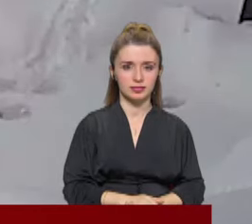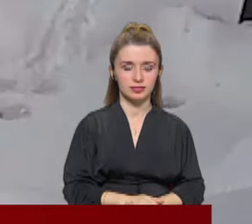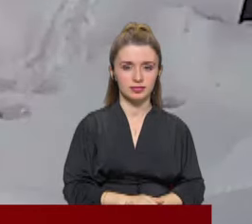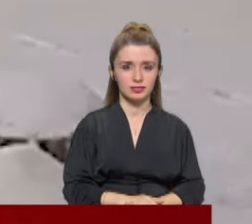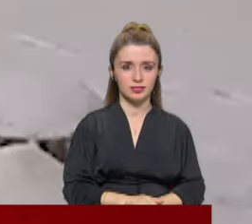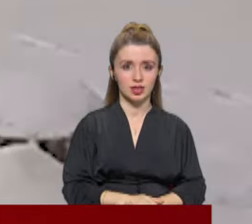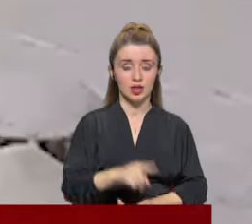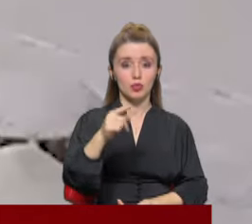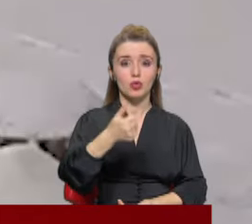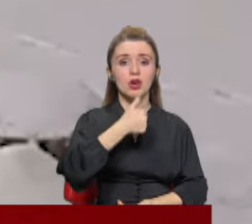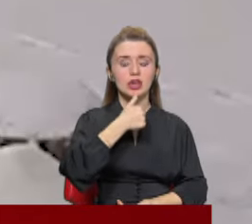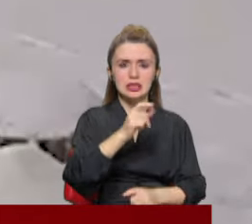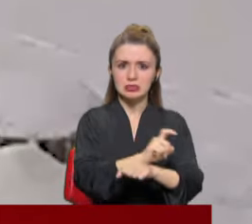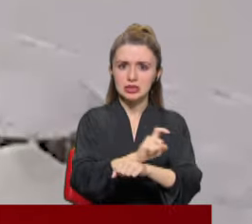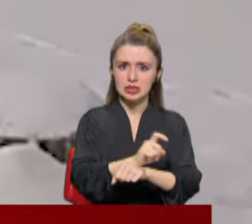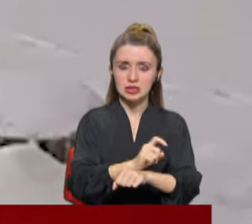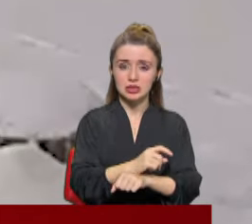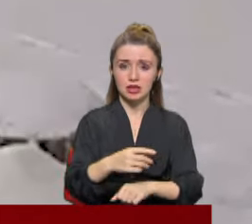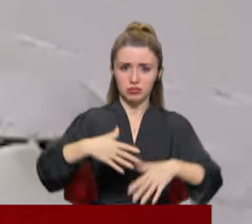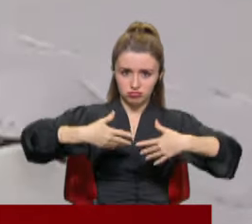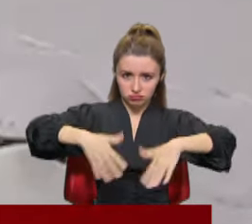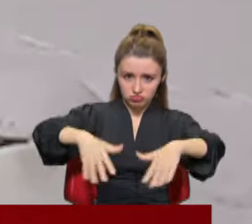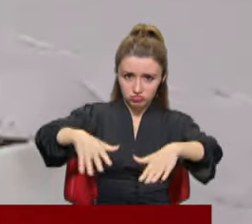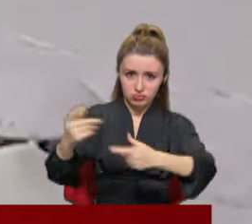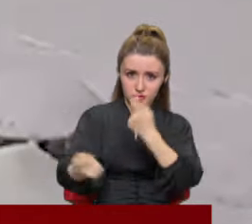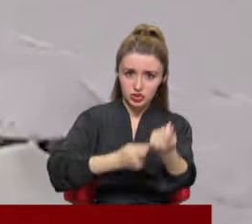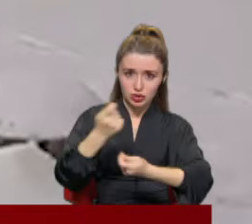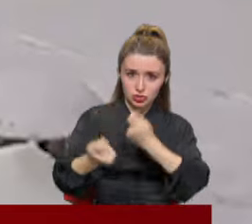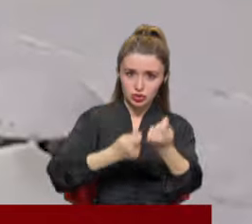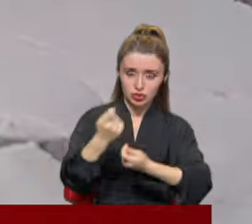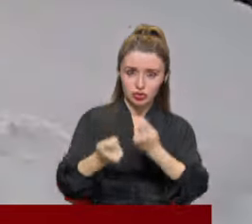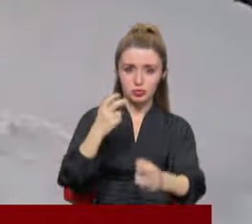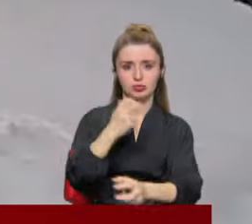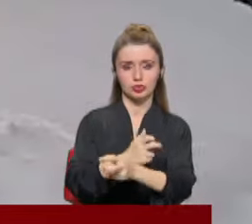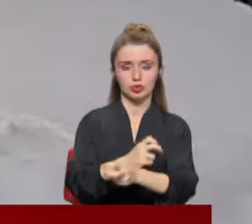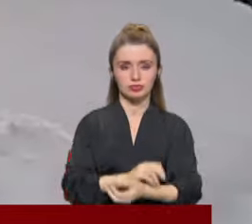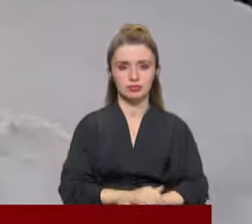Kara düşen postacı kızgındı. Hindi'yi kendisinden uzak tutmak için her yolu denedi.